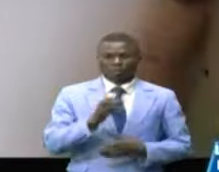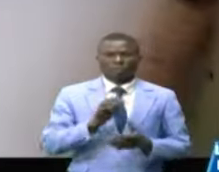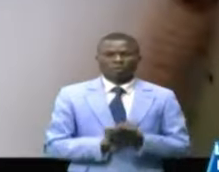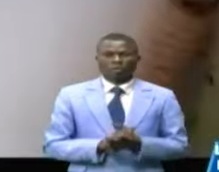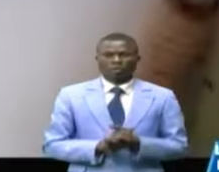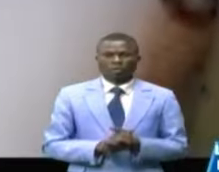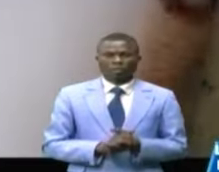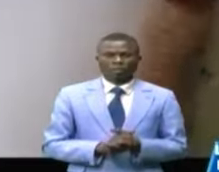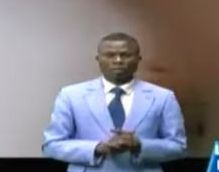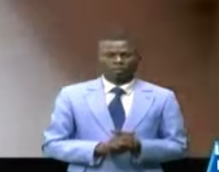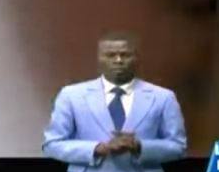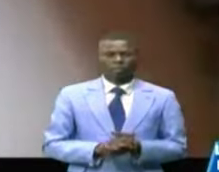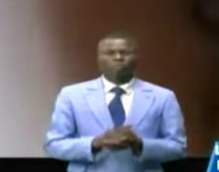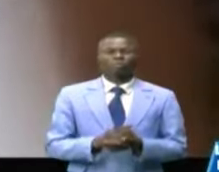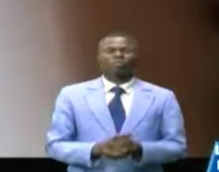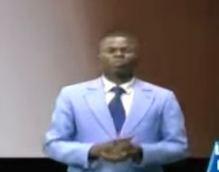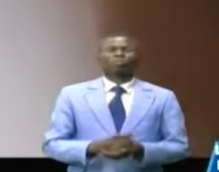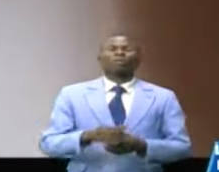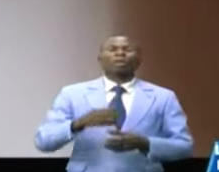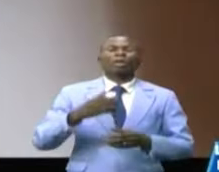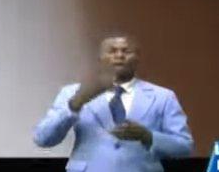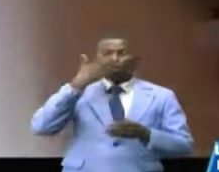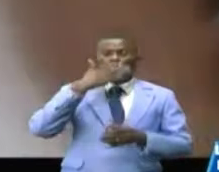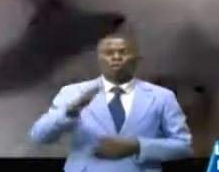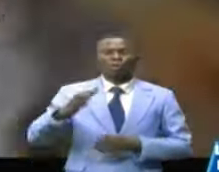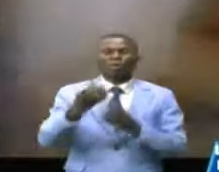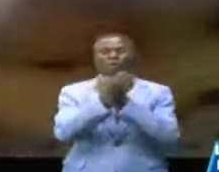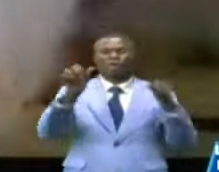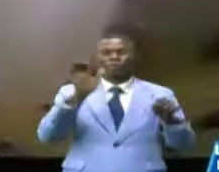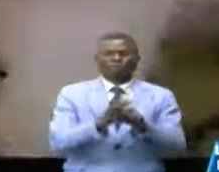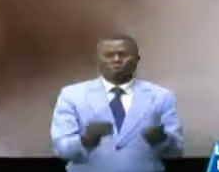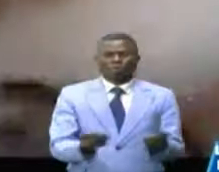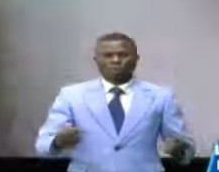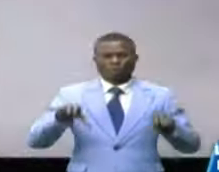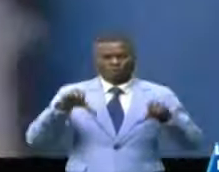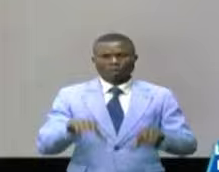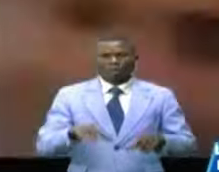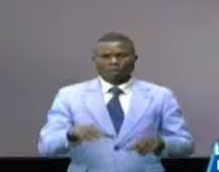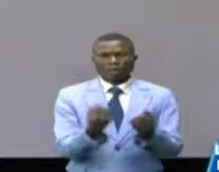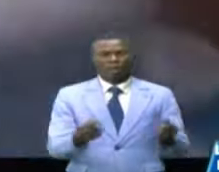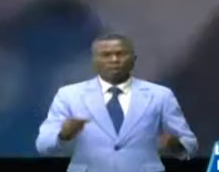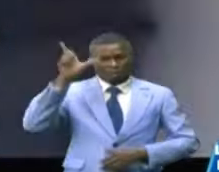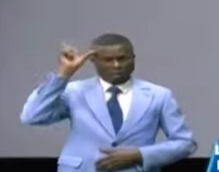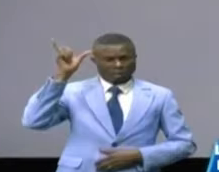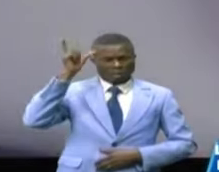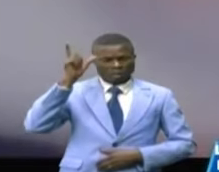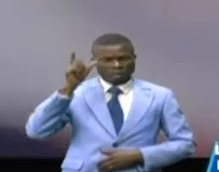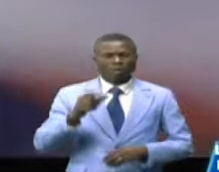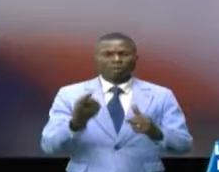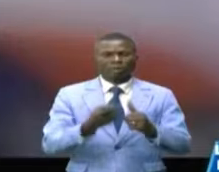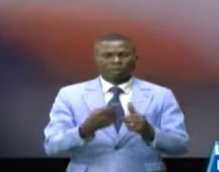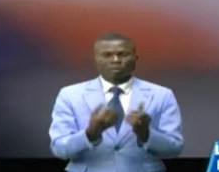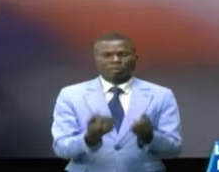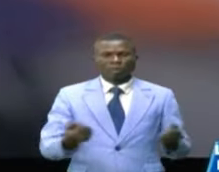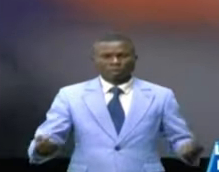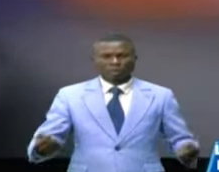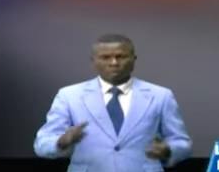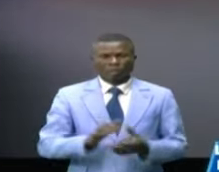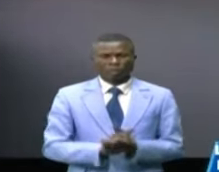qui a sauvé les enfants du Congo, les enfants de Lubumbashi et particulièrement de